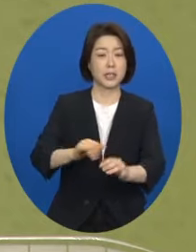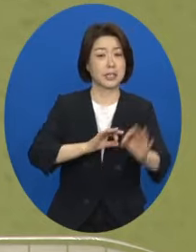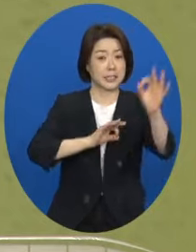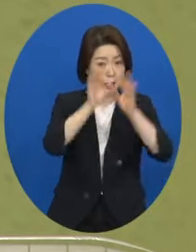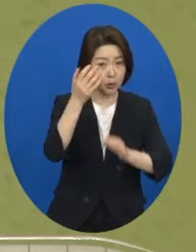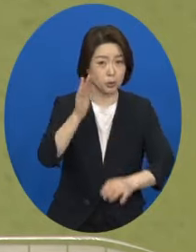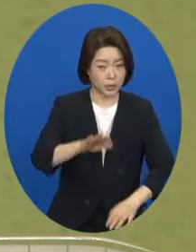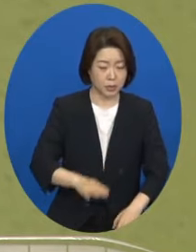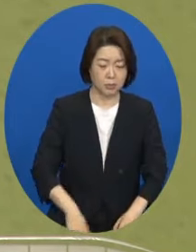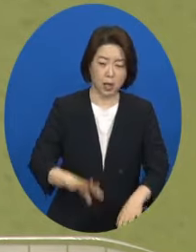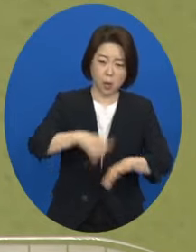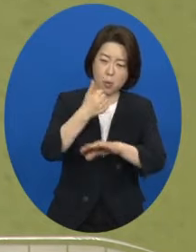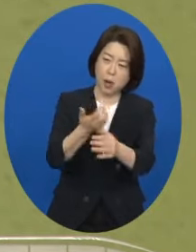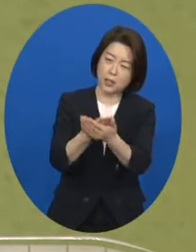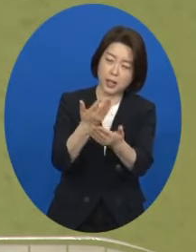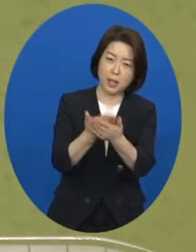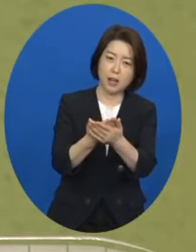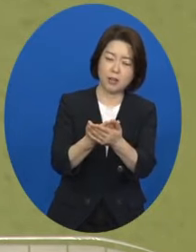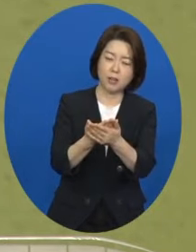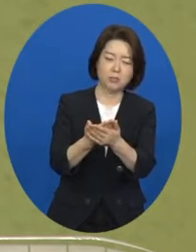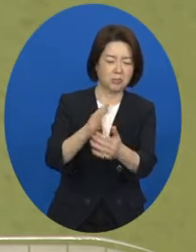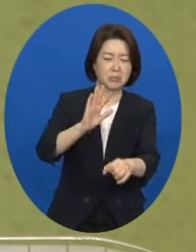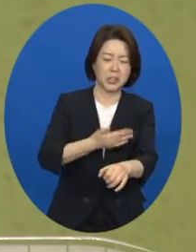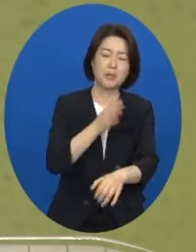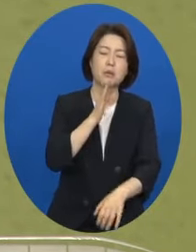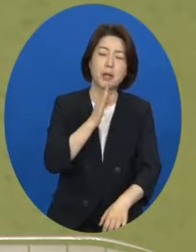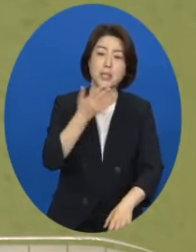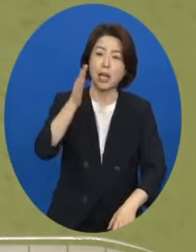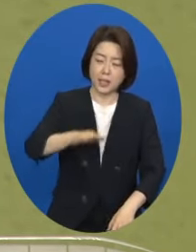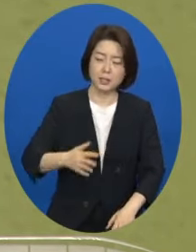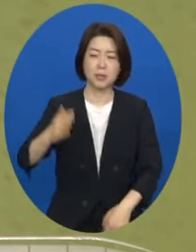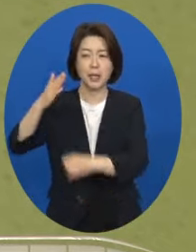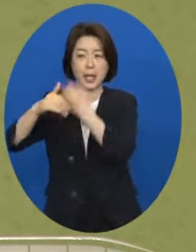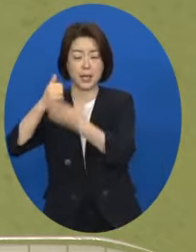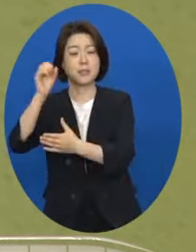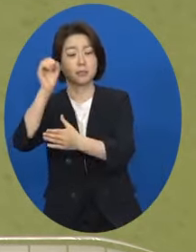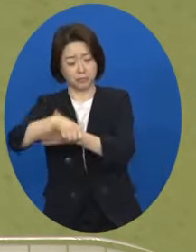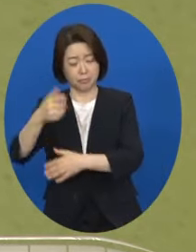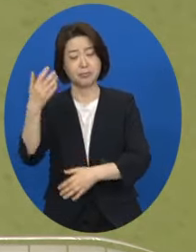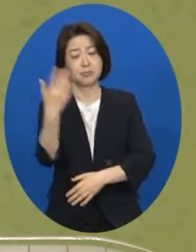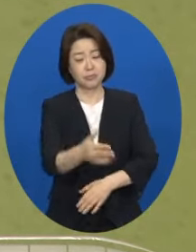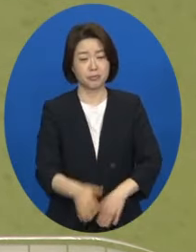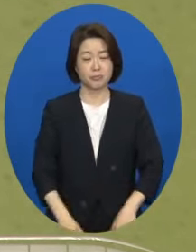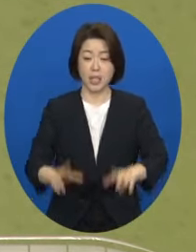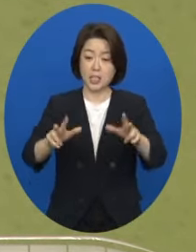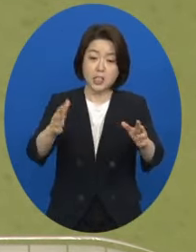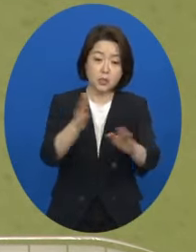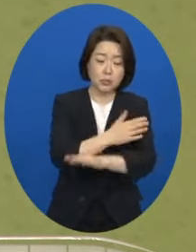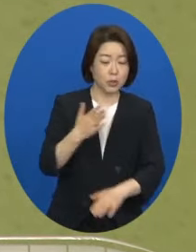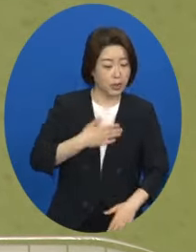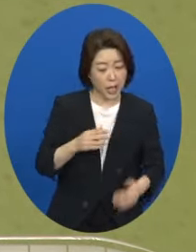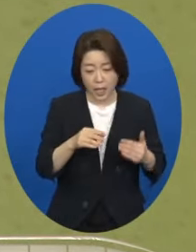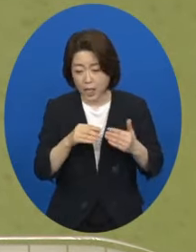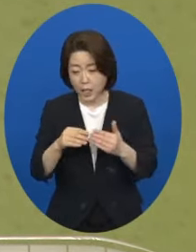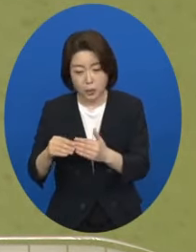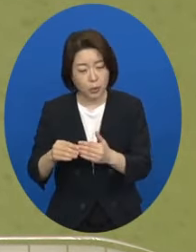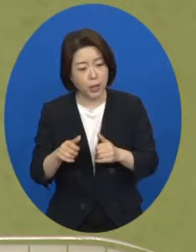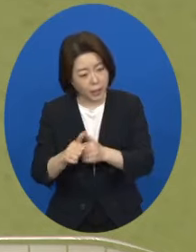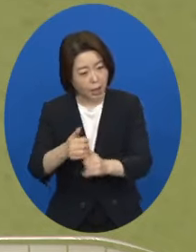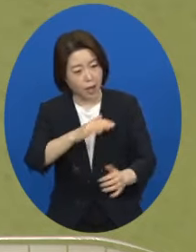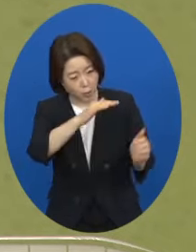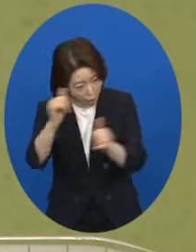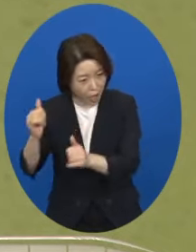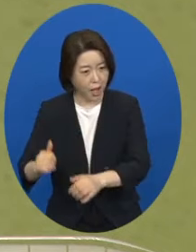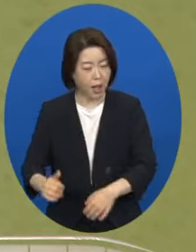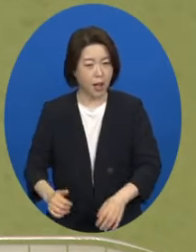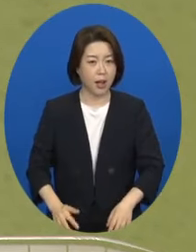구한 건 잘못인데 내가 허락했어. 그러니까 이제부터는 내 인도함 따라 가면 돼. 근데 왜 이렇게 못 믿는 거야?